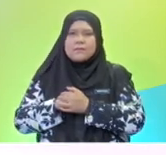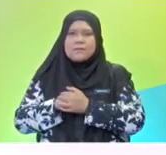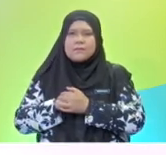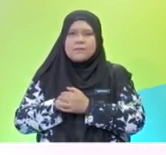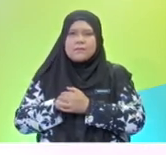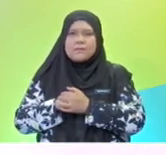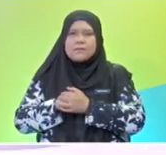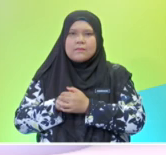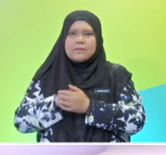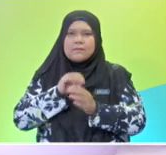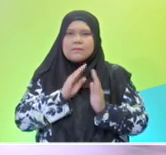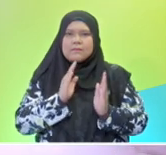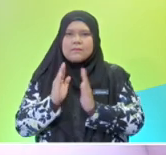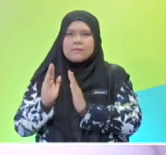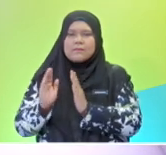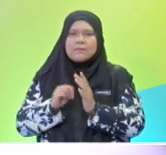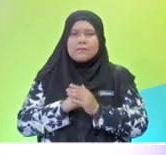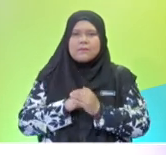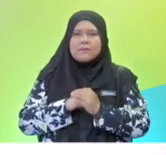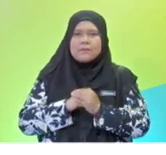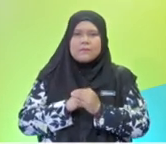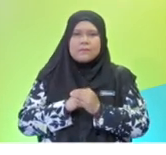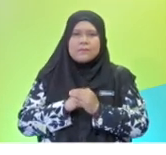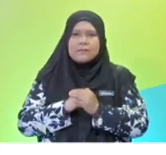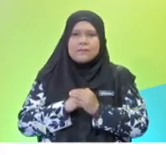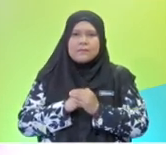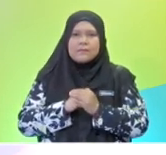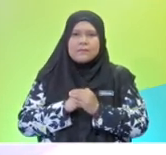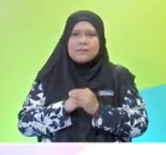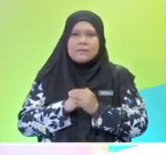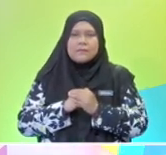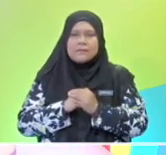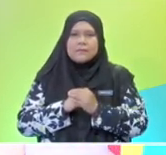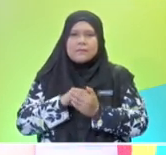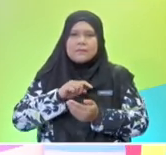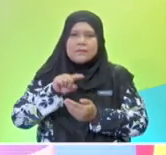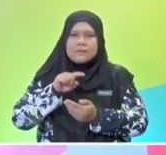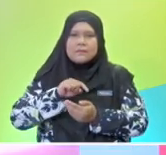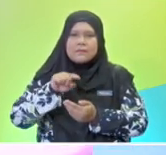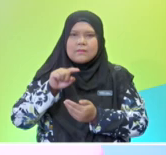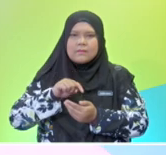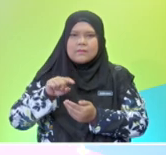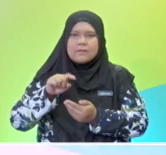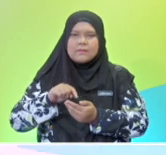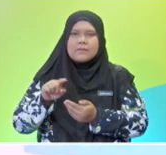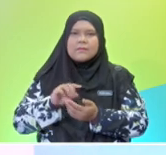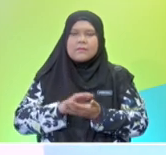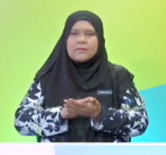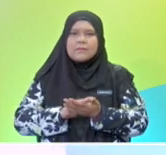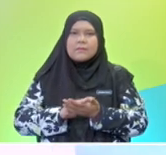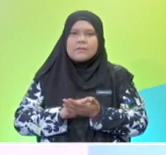Oh, saya kena susun. Saya rasa kalau saya susun M-E-N-G, mengemas ya,